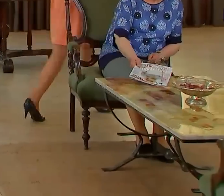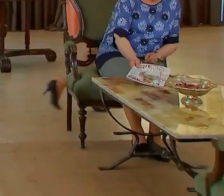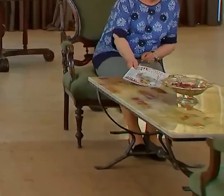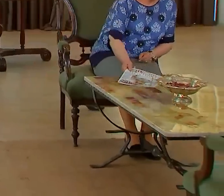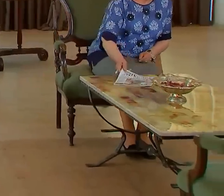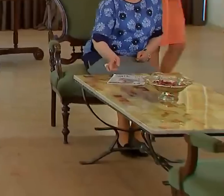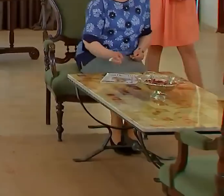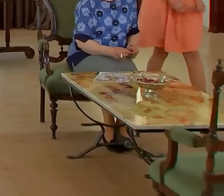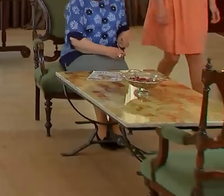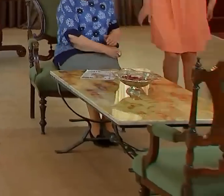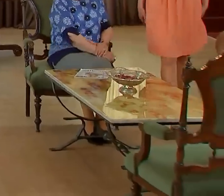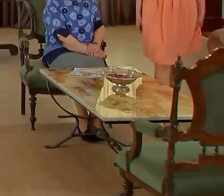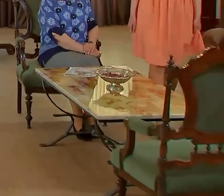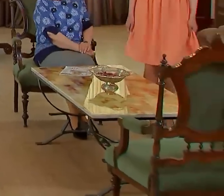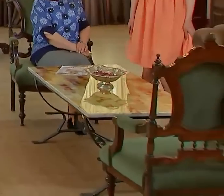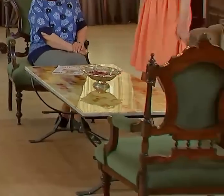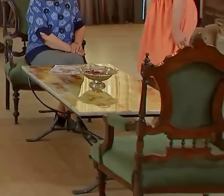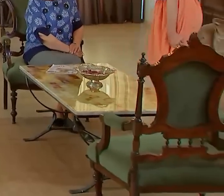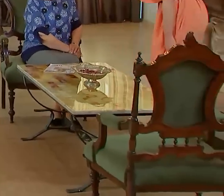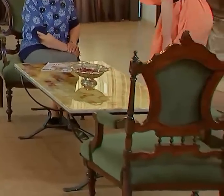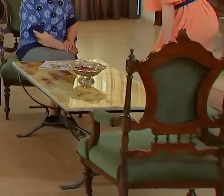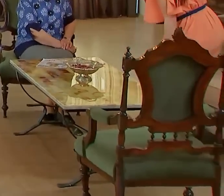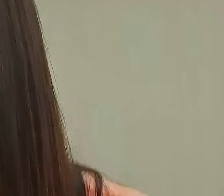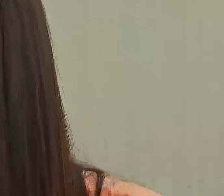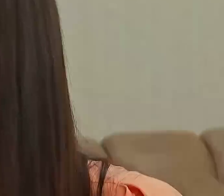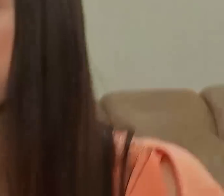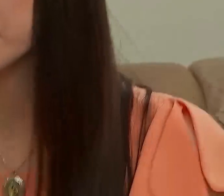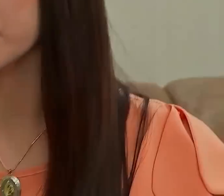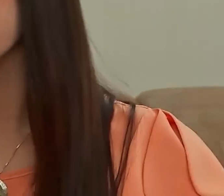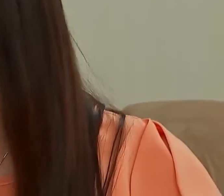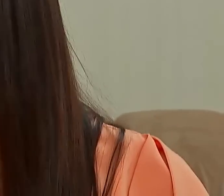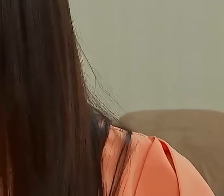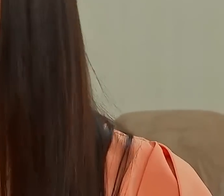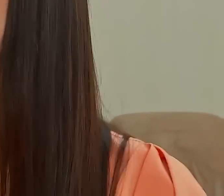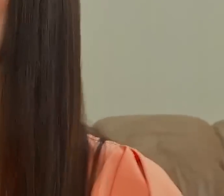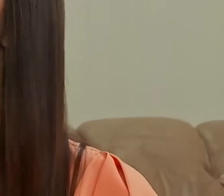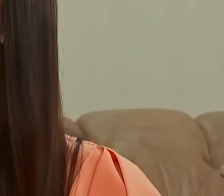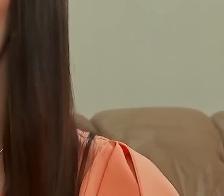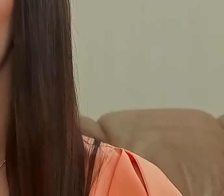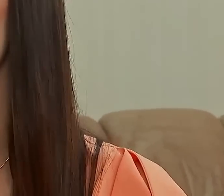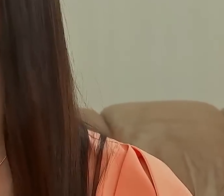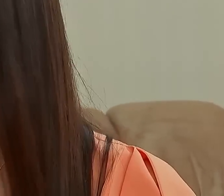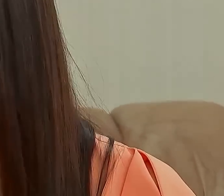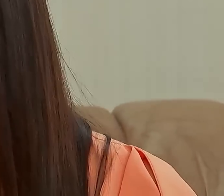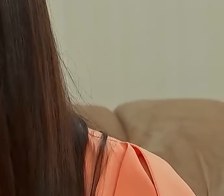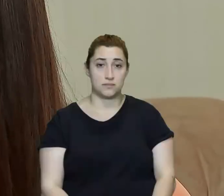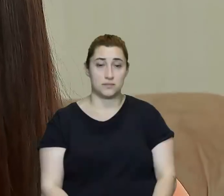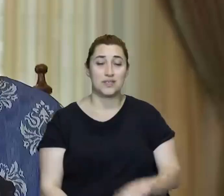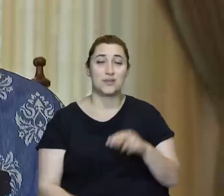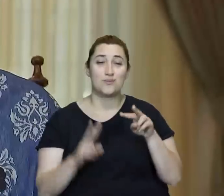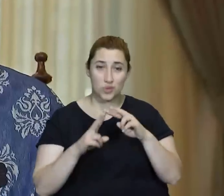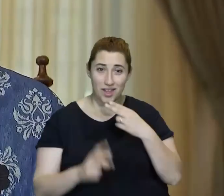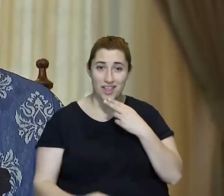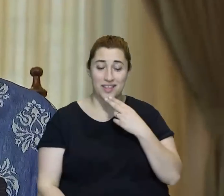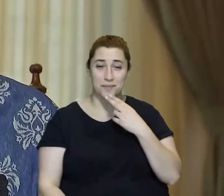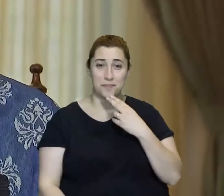Alev dinlemek için can atıyor. Geçip arkadaki koltuğun kolçağına oturdu. İkiliye bakıyor. Zehra Müzeyyen'in yanındaki koltuğa ilişti. Müzeyyen